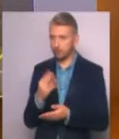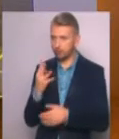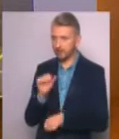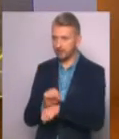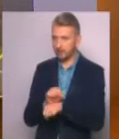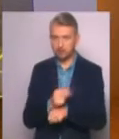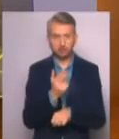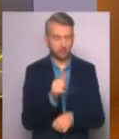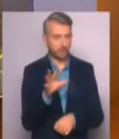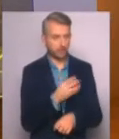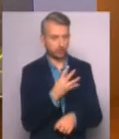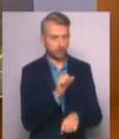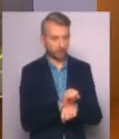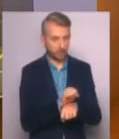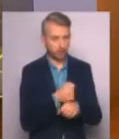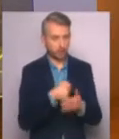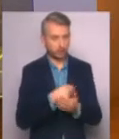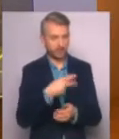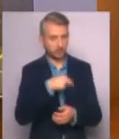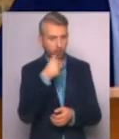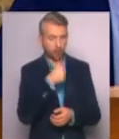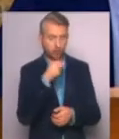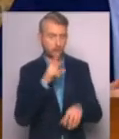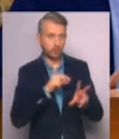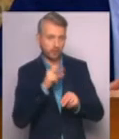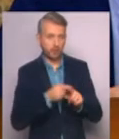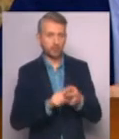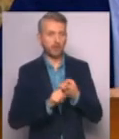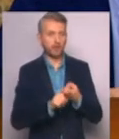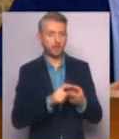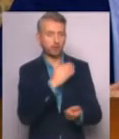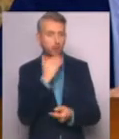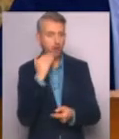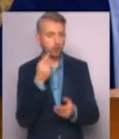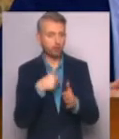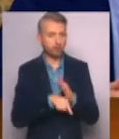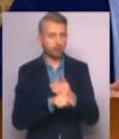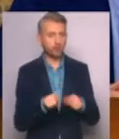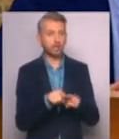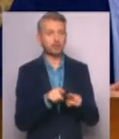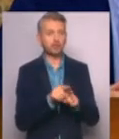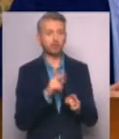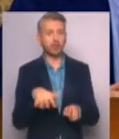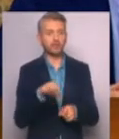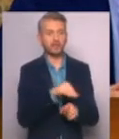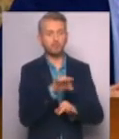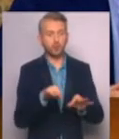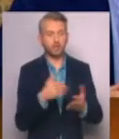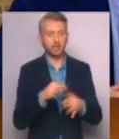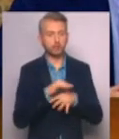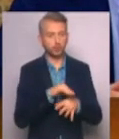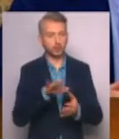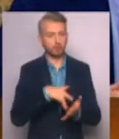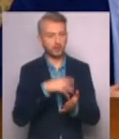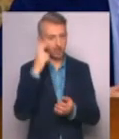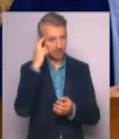станції? Так. Всі чотири станції. Ми на це сподіваємось. Це залежить в багато в чому. Так само, як всі проекти, які ведуться в місті